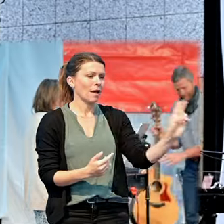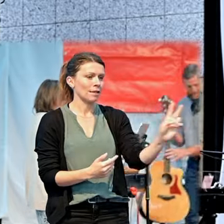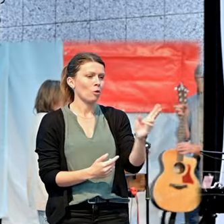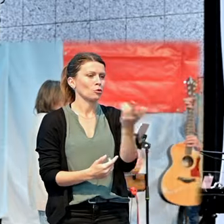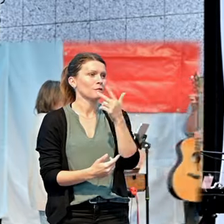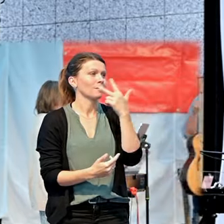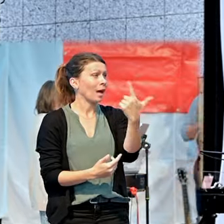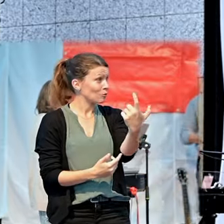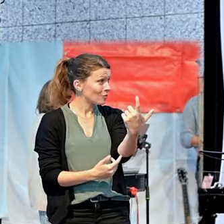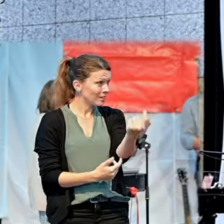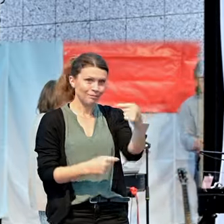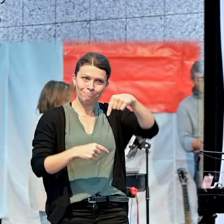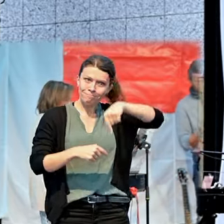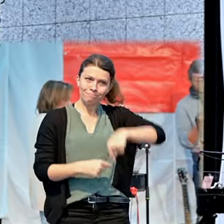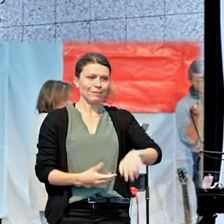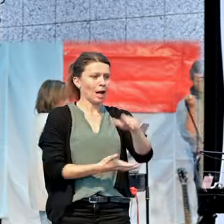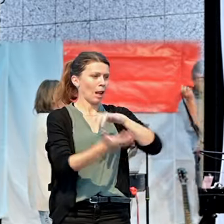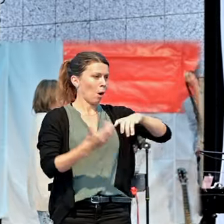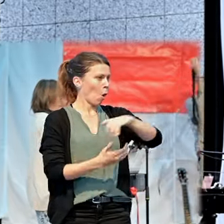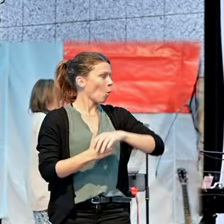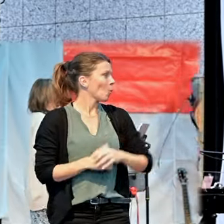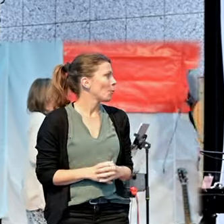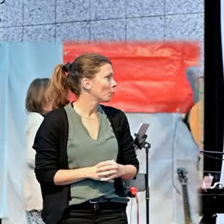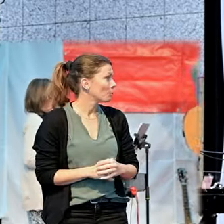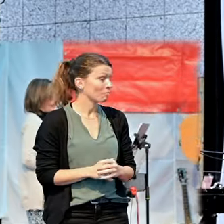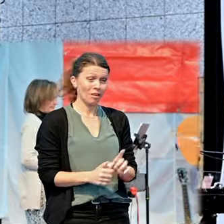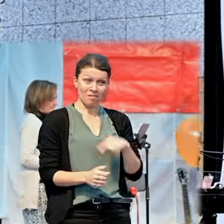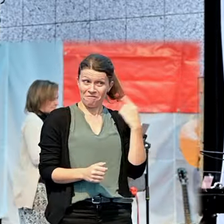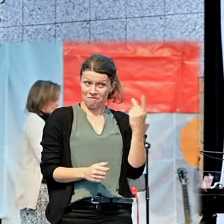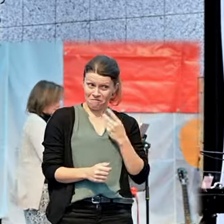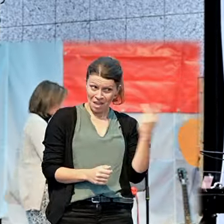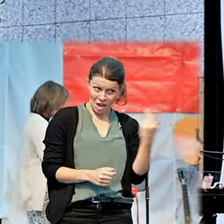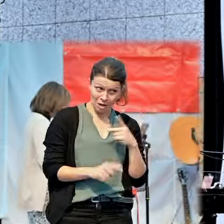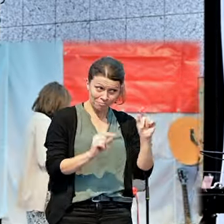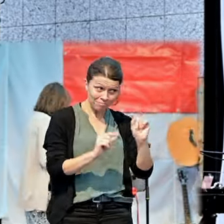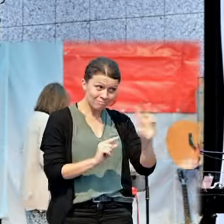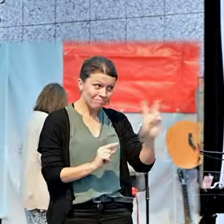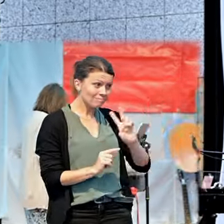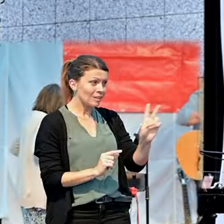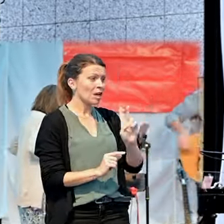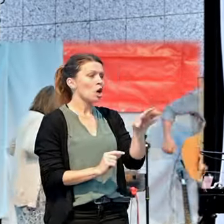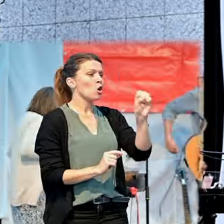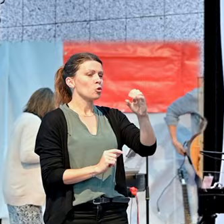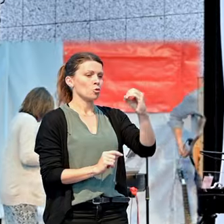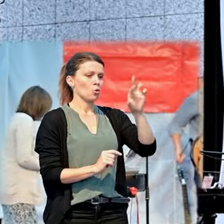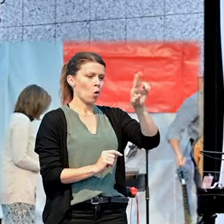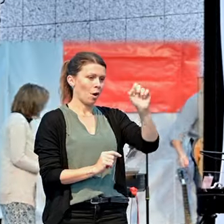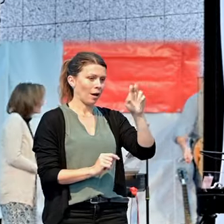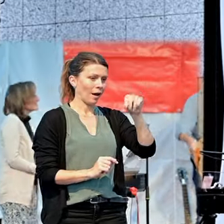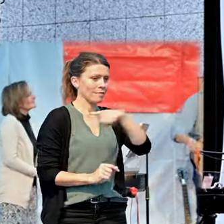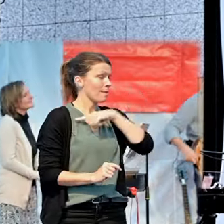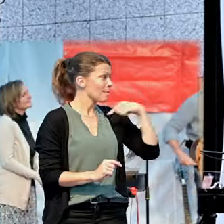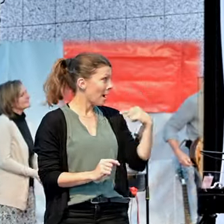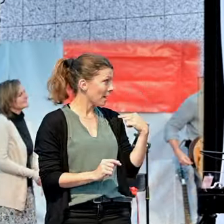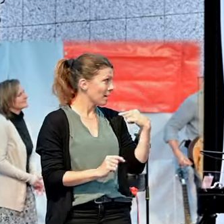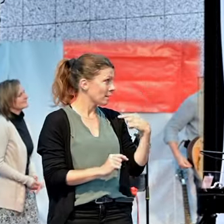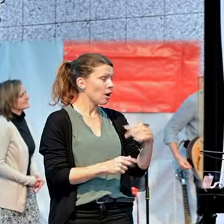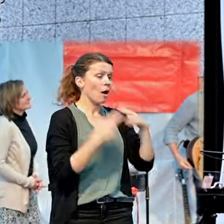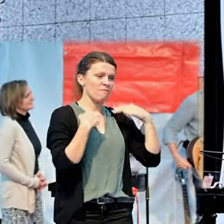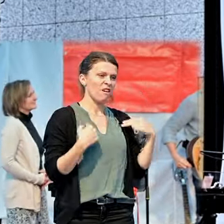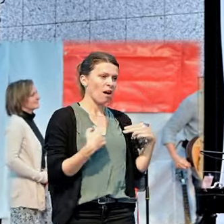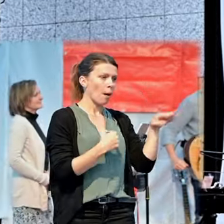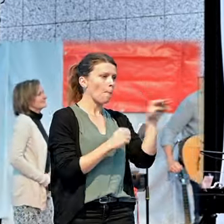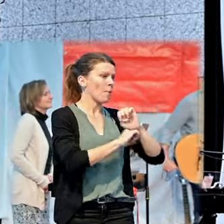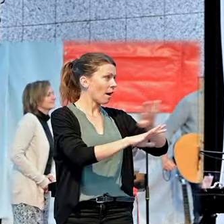2023 hier in Glauchau. Wir, das sind Sören Lange, Pfarrer in Merane. Und